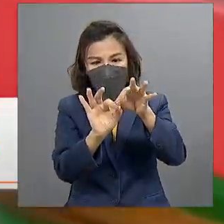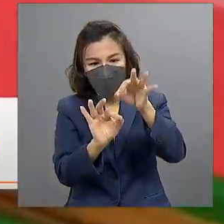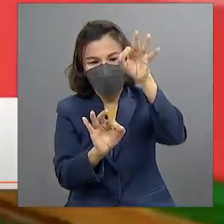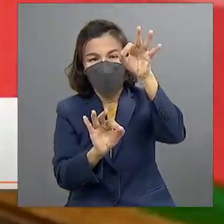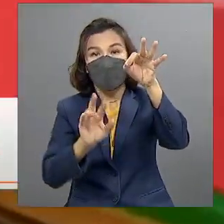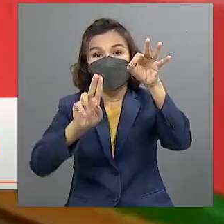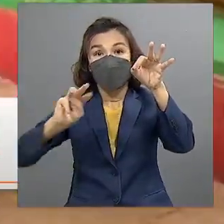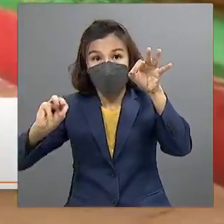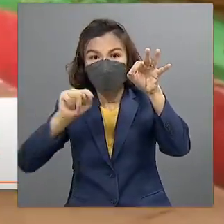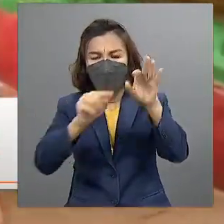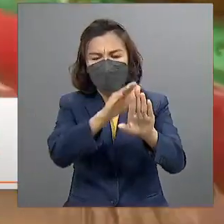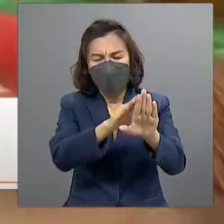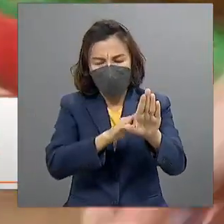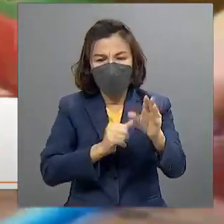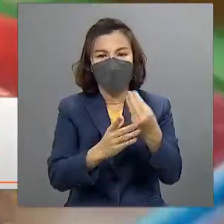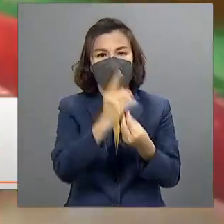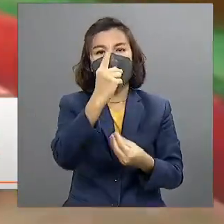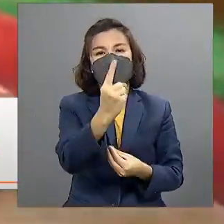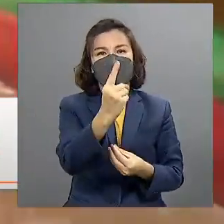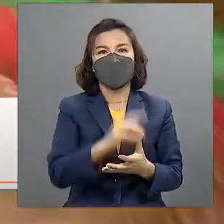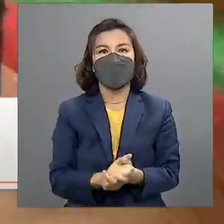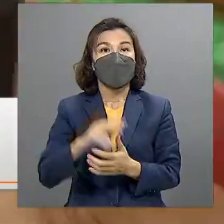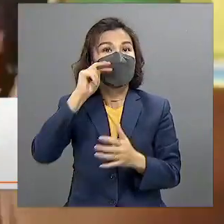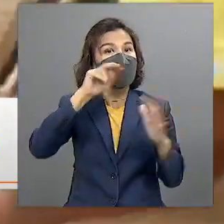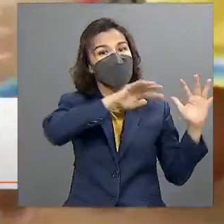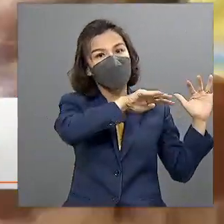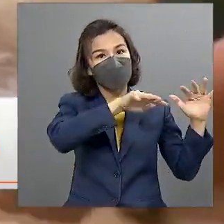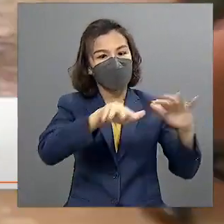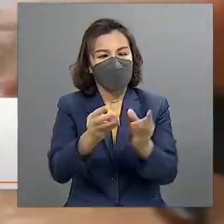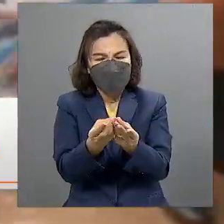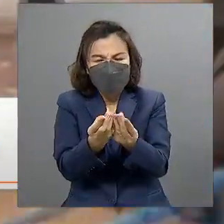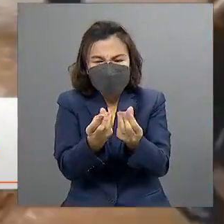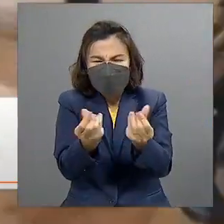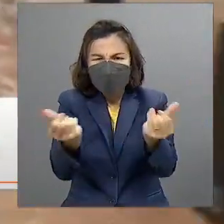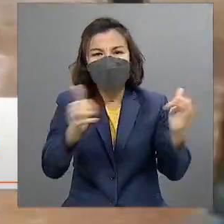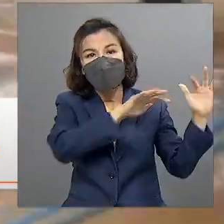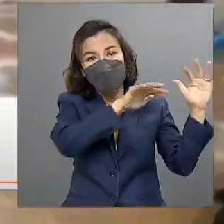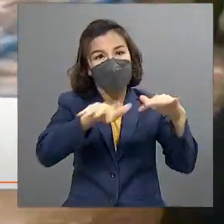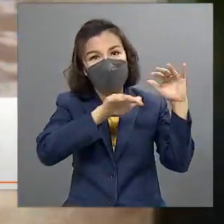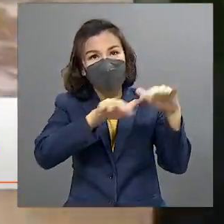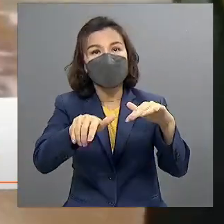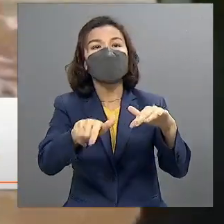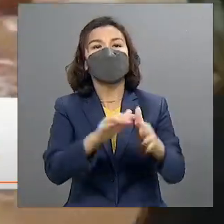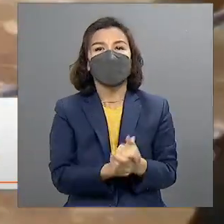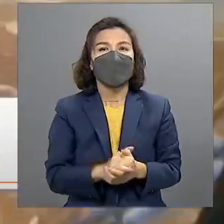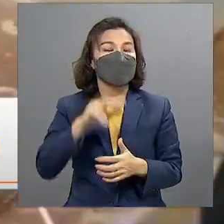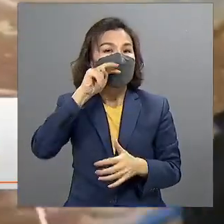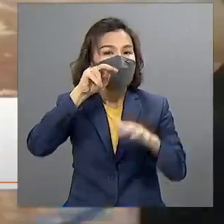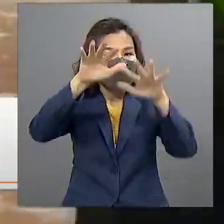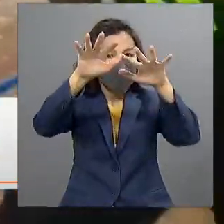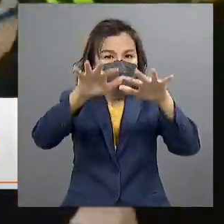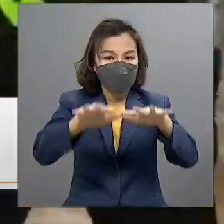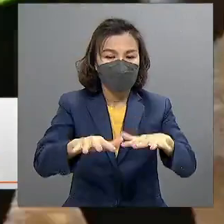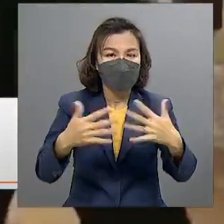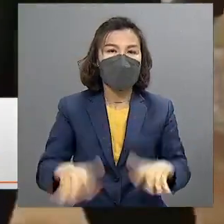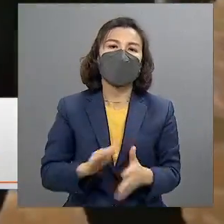นี้และมวลน้ำเนี่ยก็ยังมาพร้อมกับดินโคลนนะคะพาโคลนเข้ามาในวัดซึ่งหลังน้ำลดเนี่ยทิ้งร่องรอยความเสียหาย